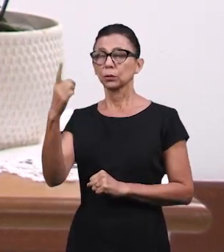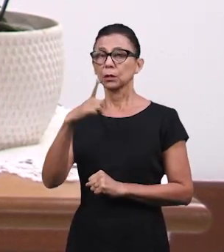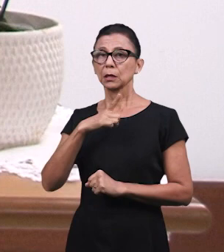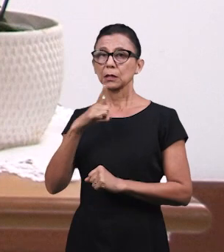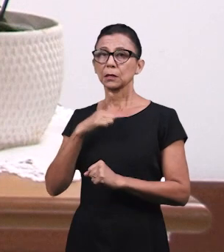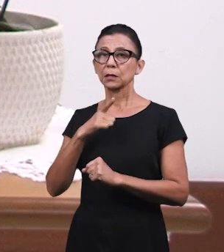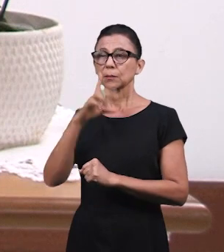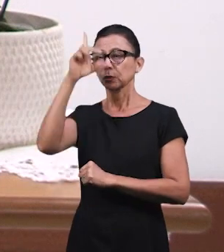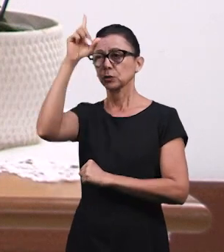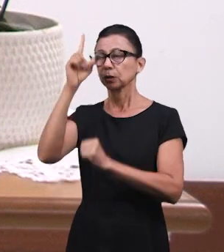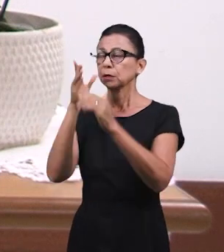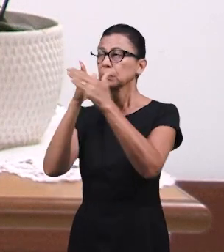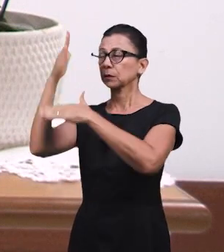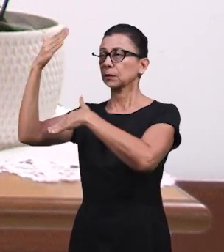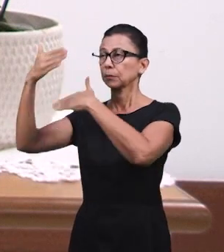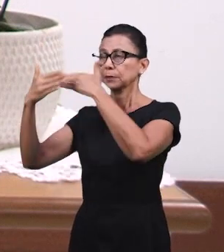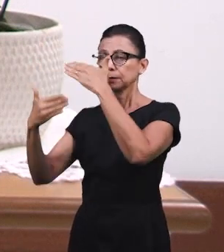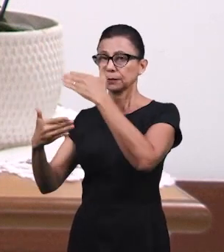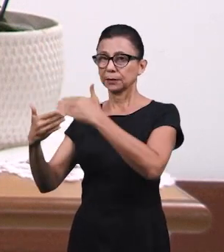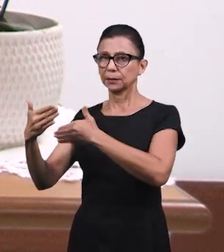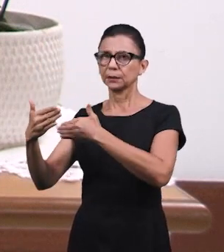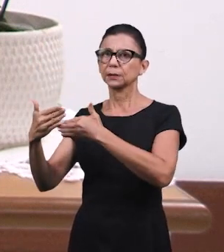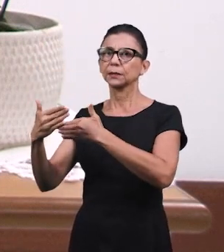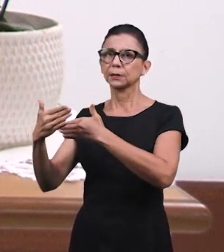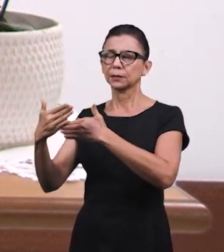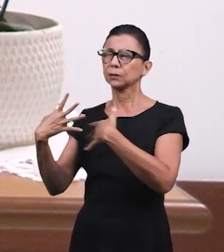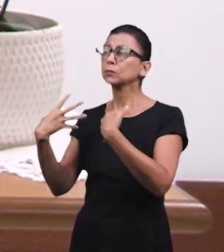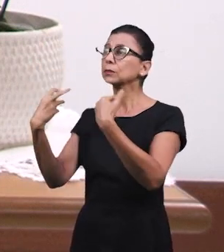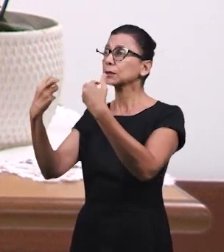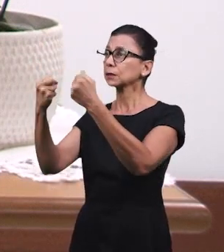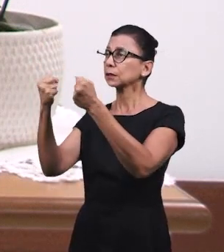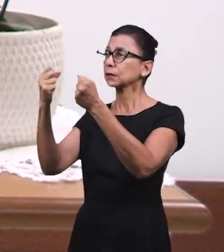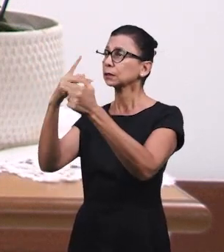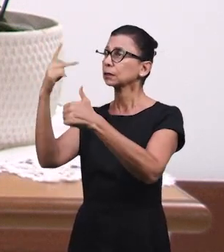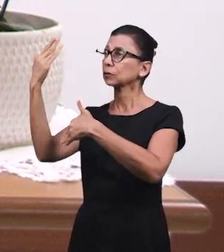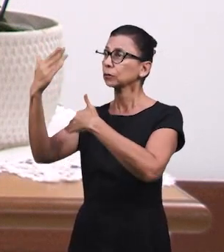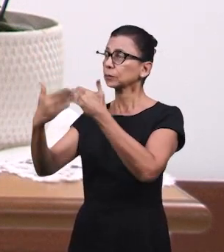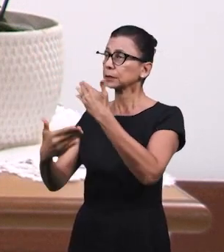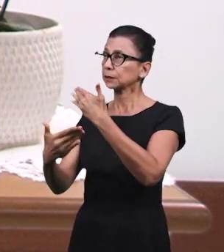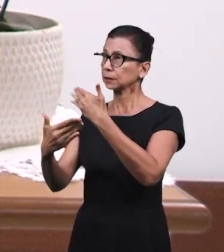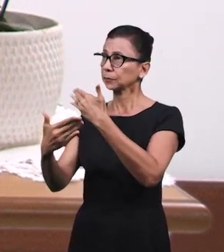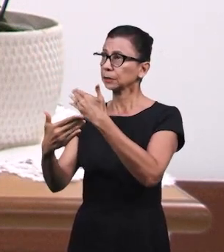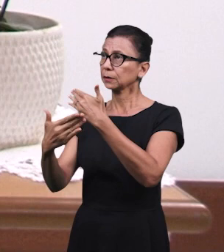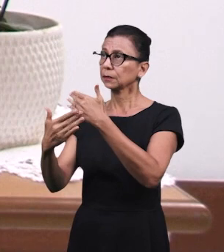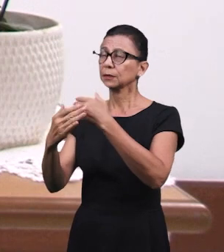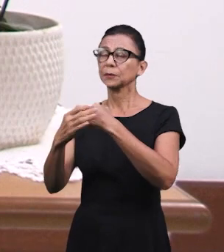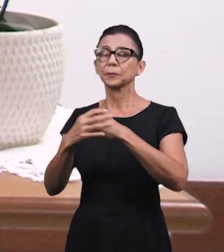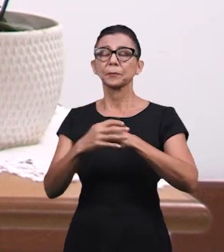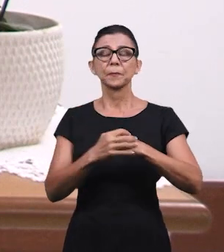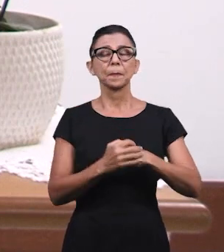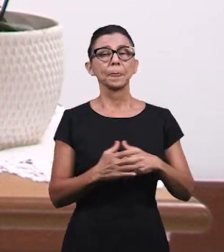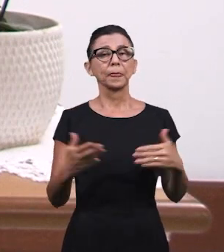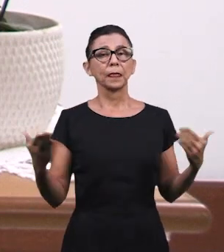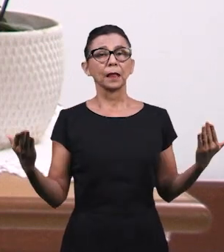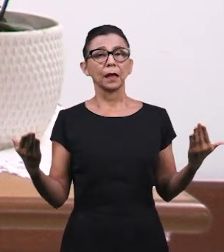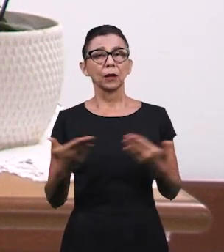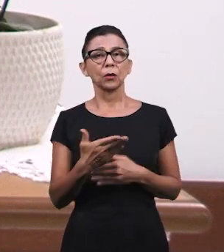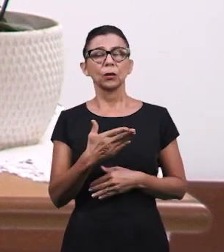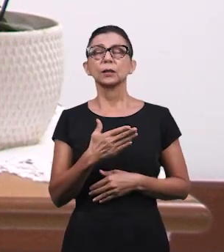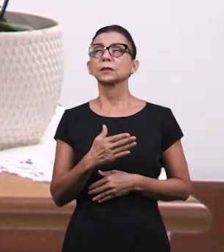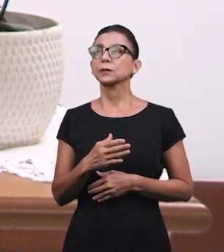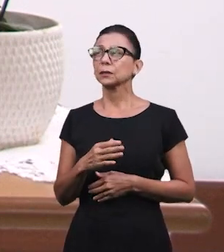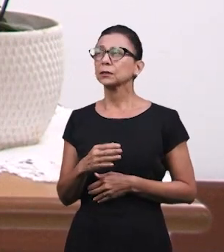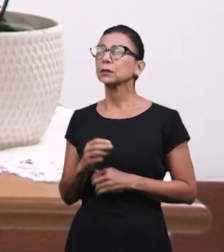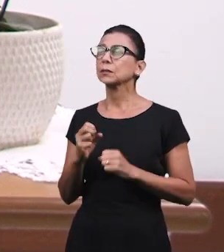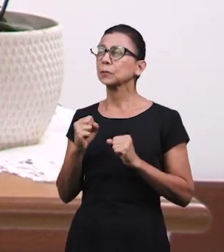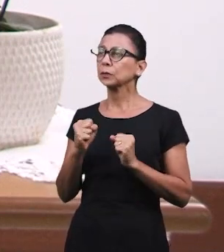войти в Твое присутствие, омытые, очищенные в крови Твоего Сына. И позволь нам, Господь, войти в